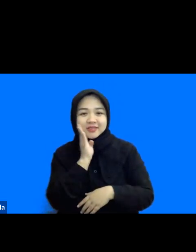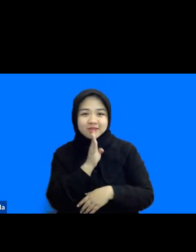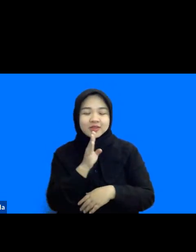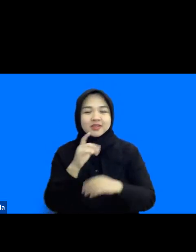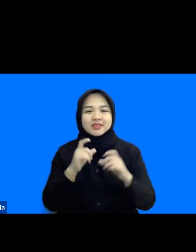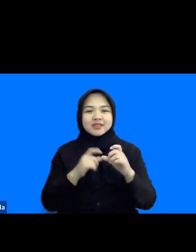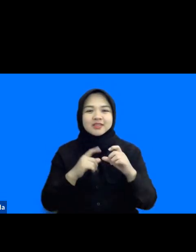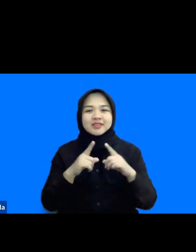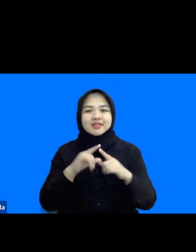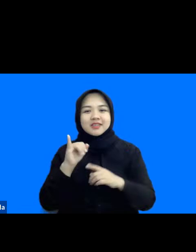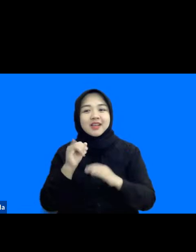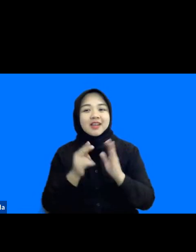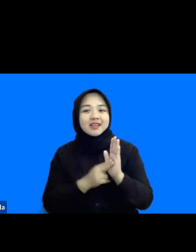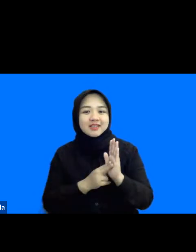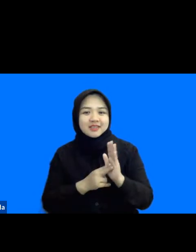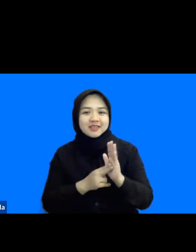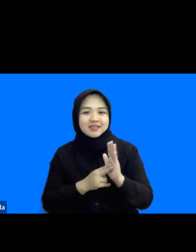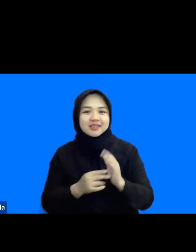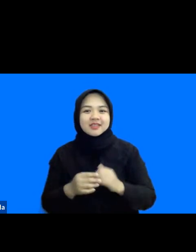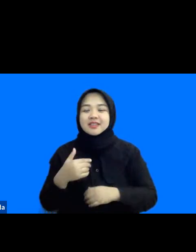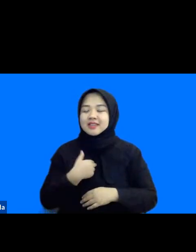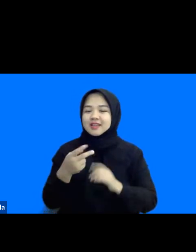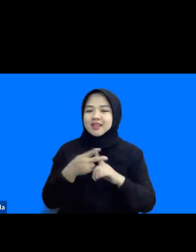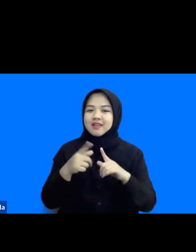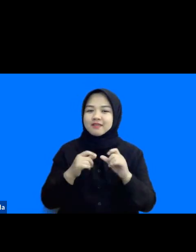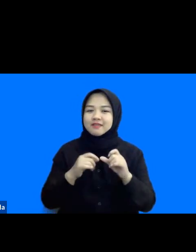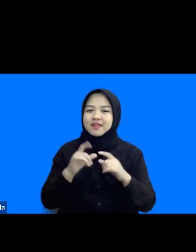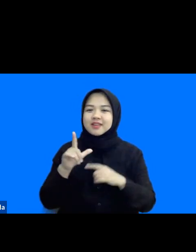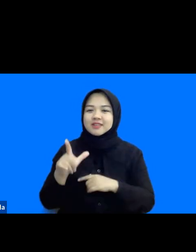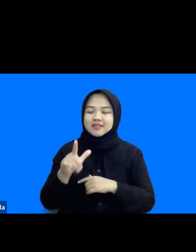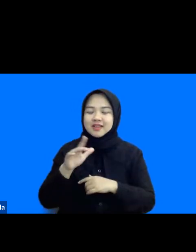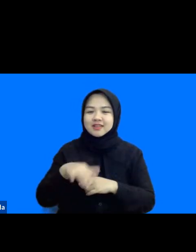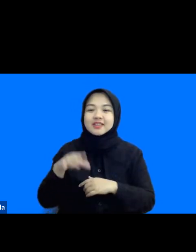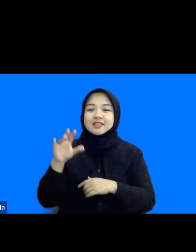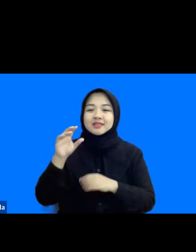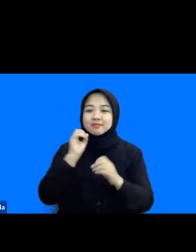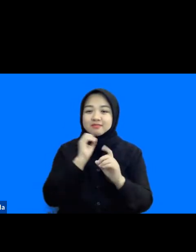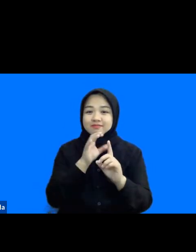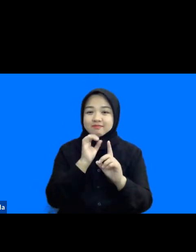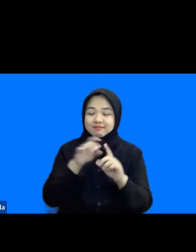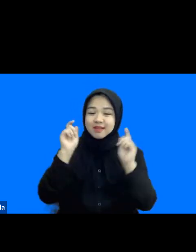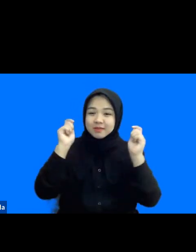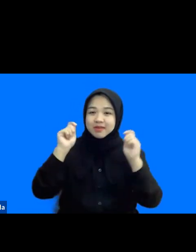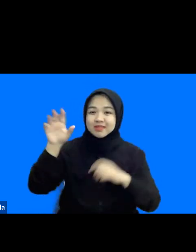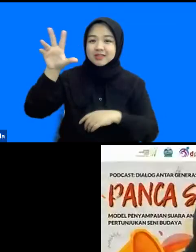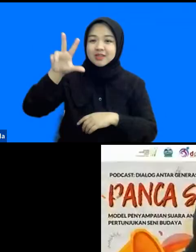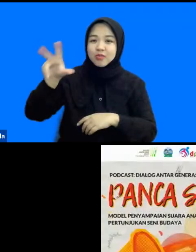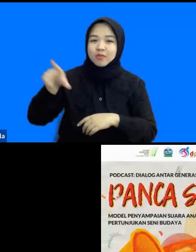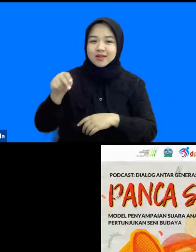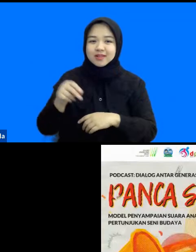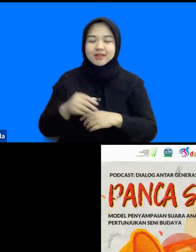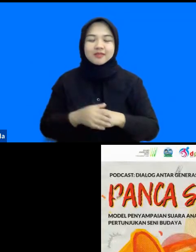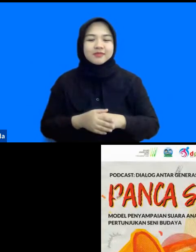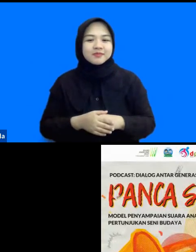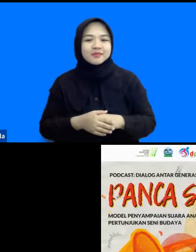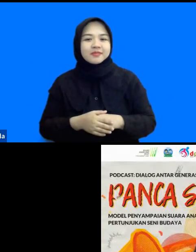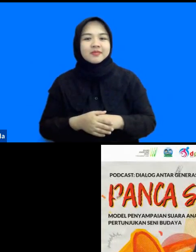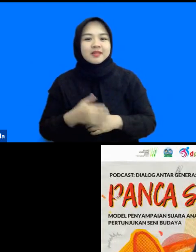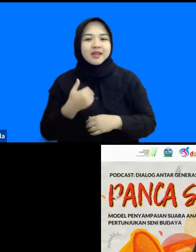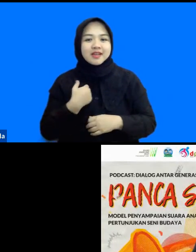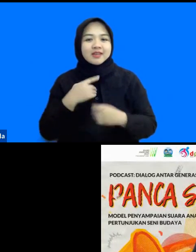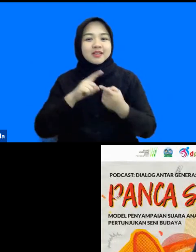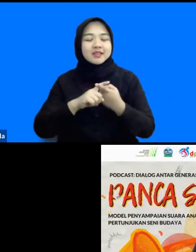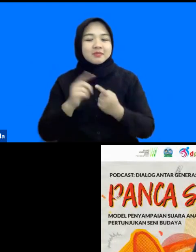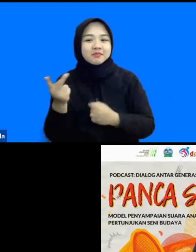SAYEN. Saya Faisal dari Kalkempener Jawa Barat. Nah, nanti akan ada teman